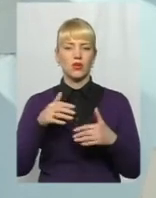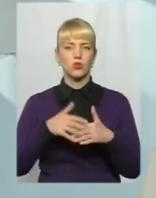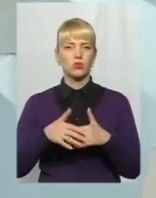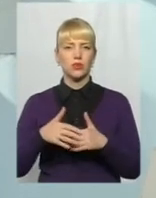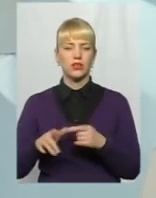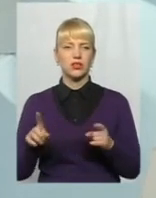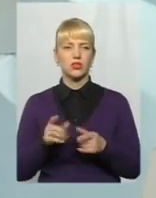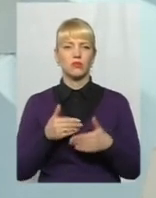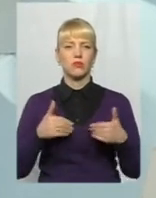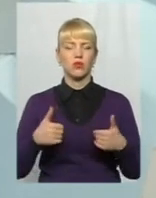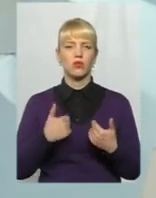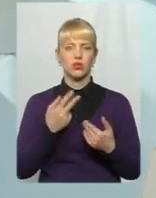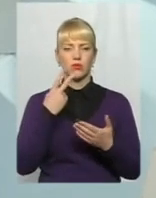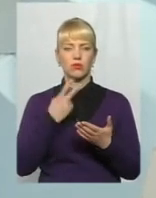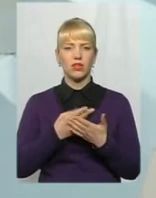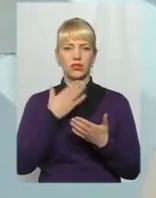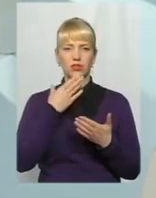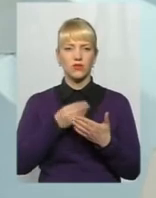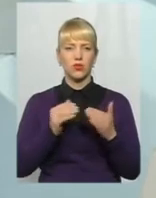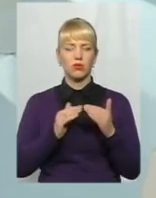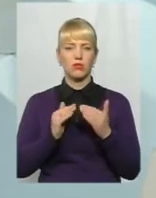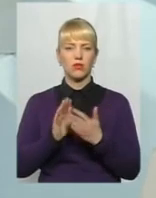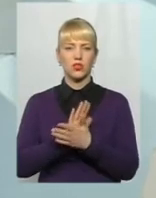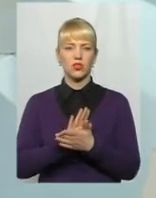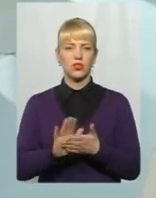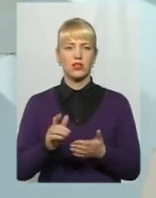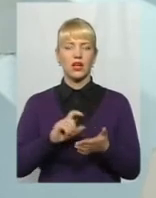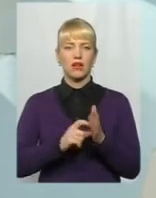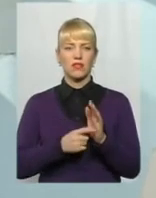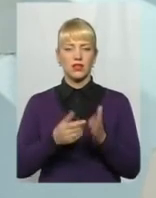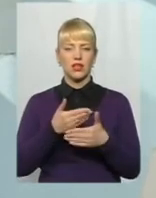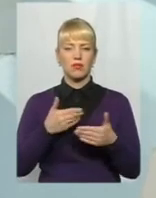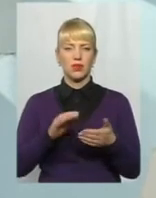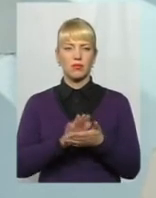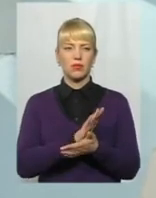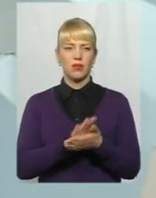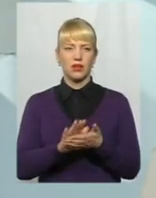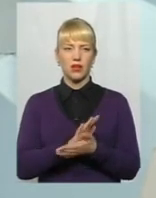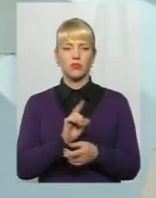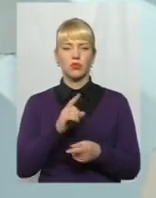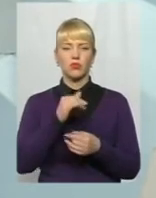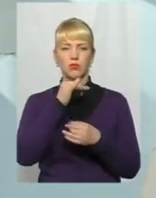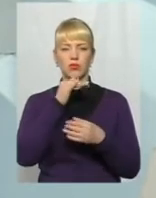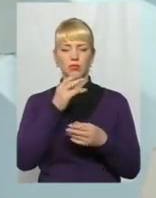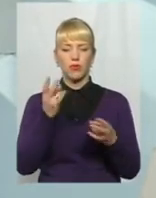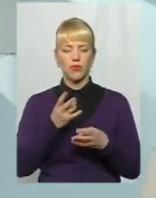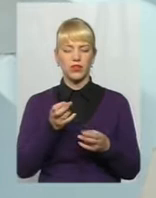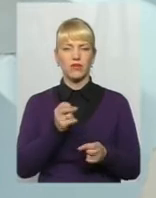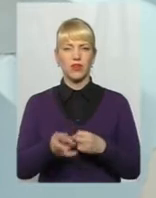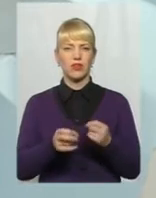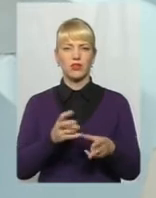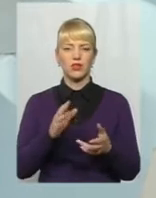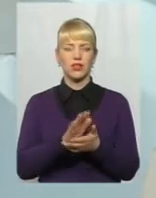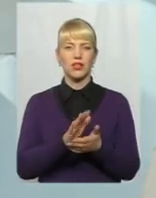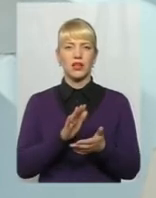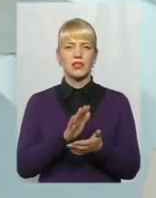розуміти, що ми ж хочемо бачити свою домівку чистими, в квартирі ми прибираємо, і чому ми можемо накидати на вулицях і смітити,